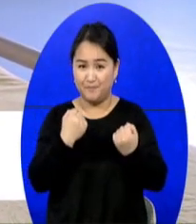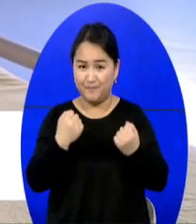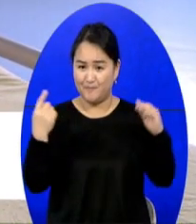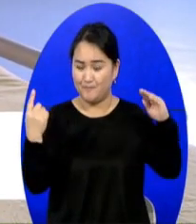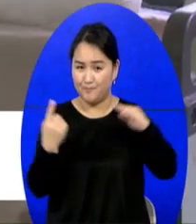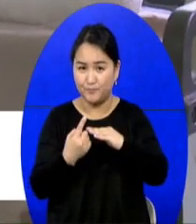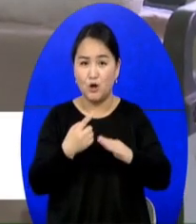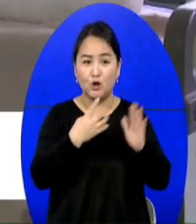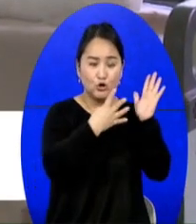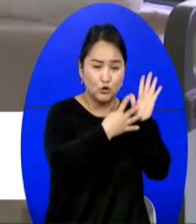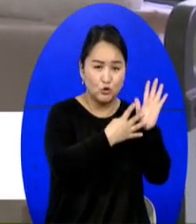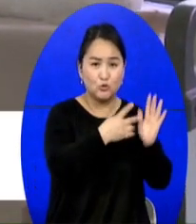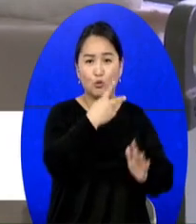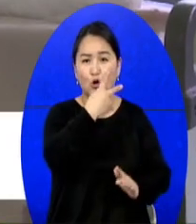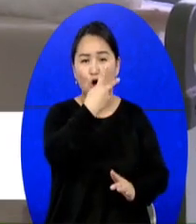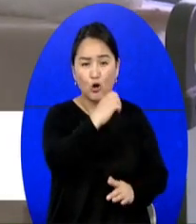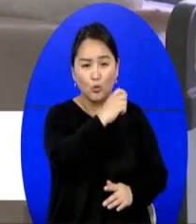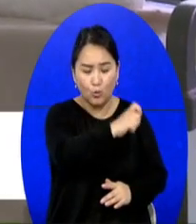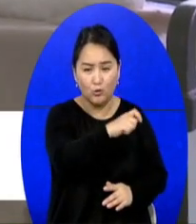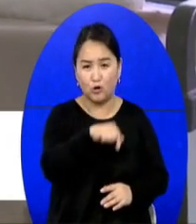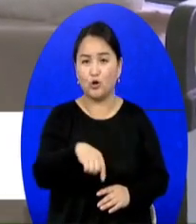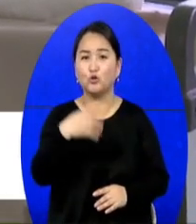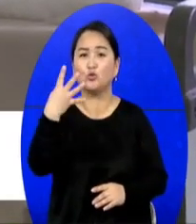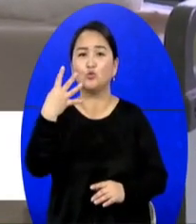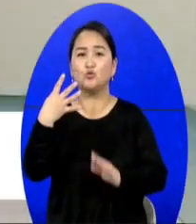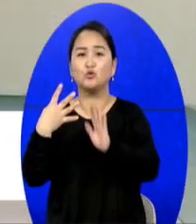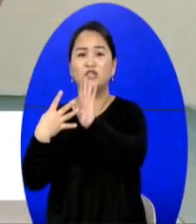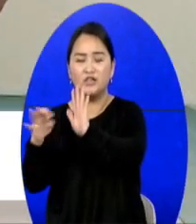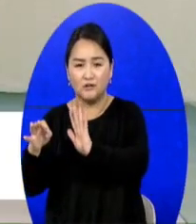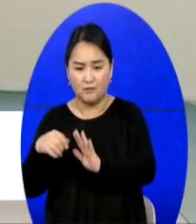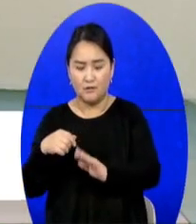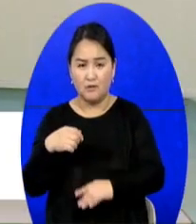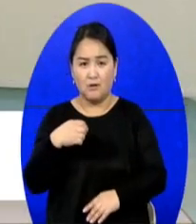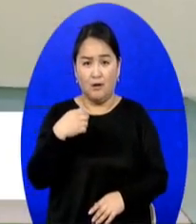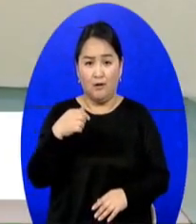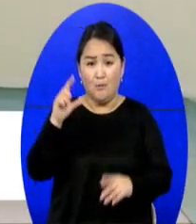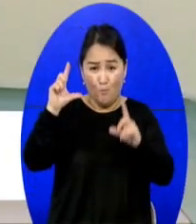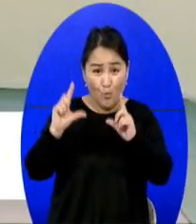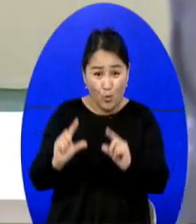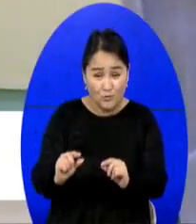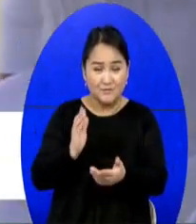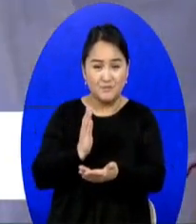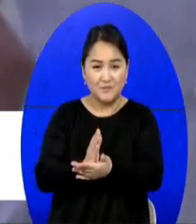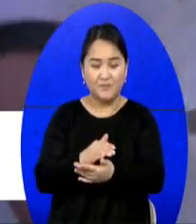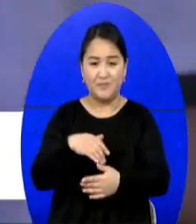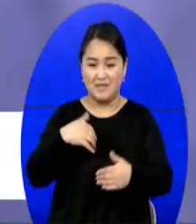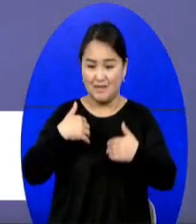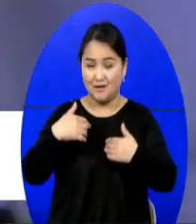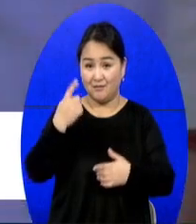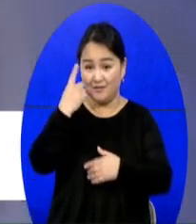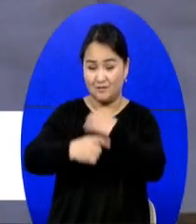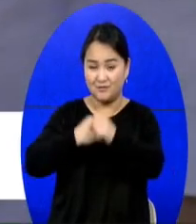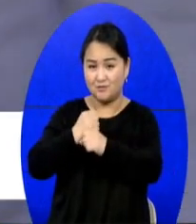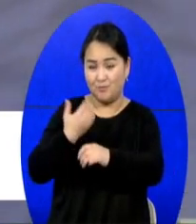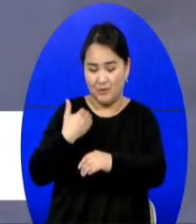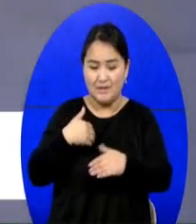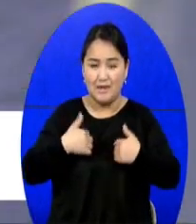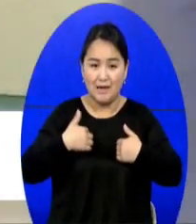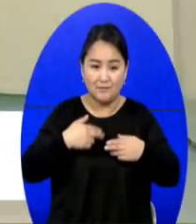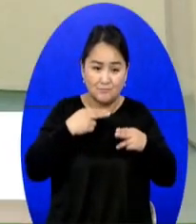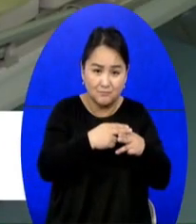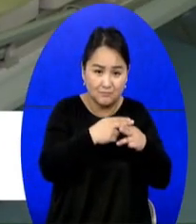бол 495 болж 45.1 хувиар буурчээ. Өнгөрсөн оны 2-р сард яаралтай тусламжаар эмнэлгийн үйлчлэгийг